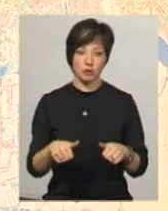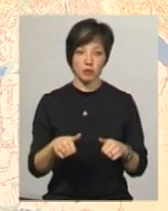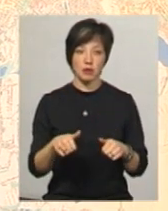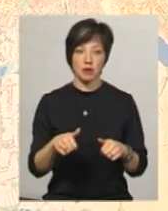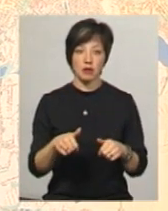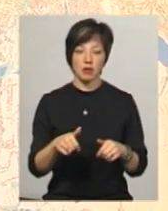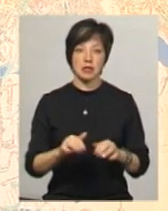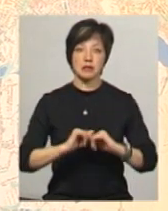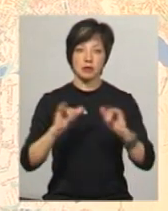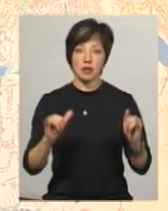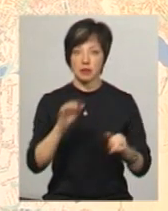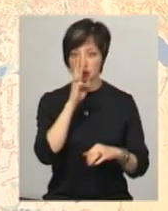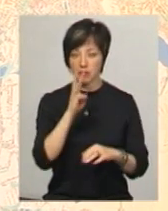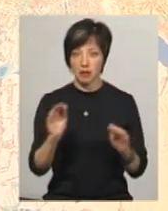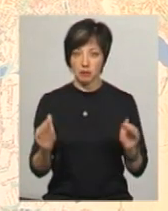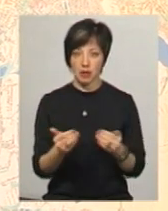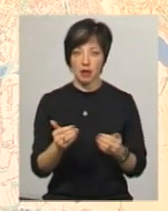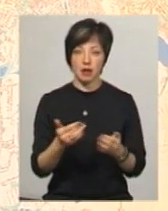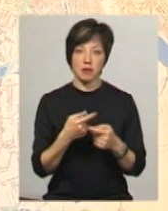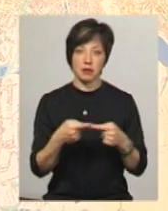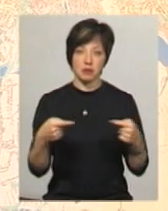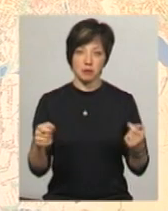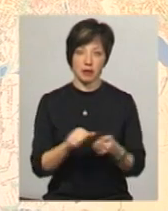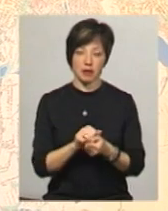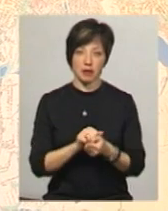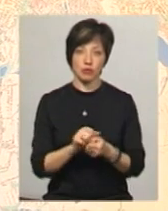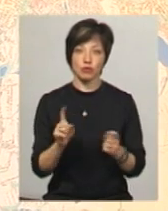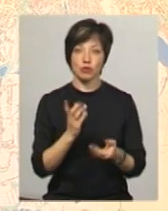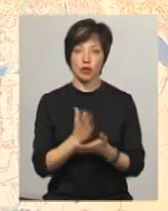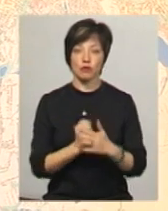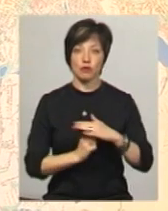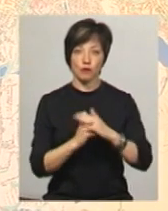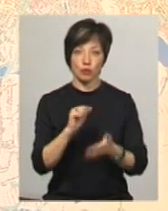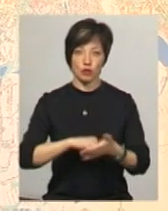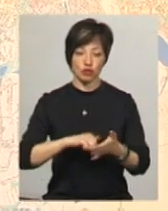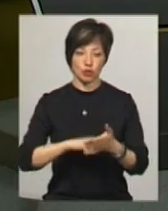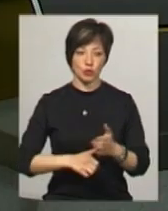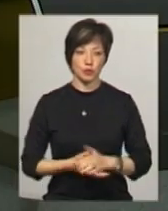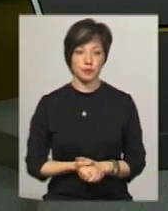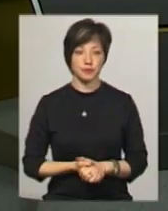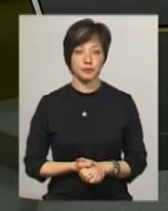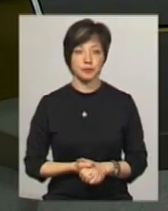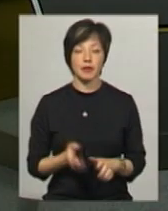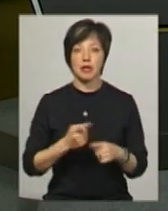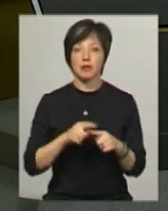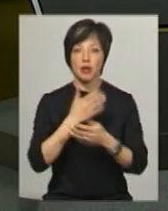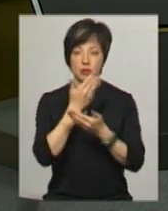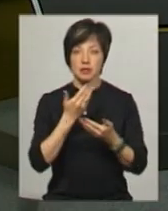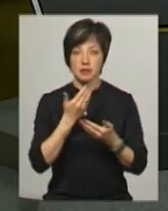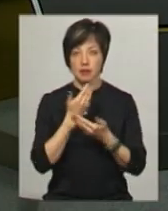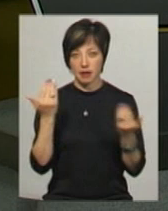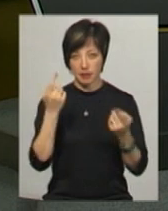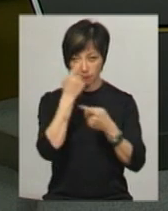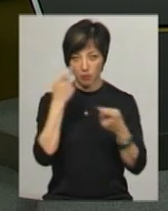зростала мінімальна заробітна плата, паливно-мастильні матеріали, що є основною причиною. Це була остання інформація